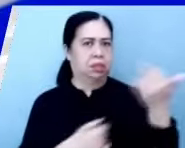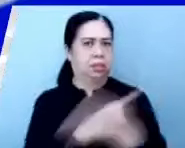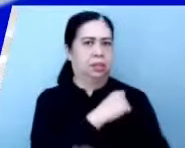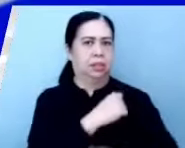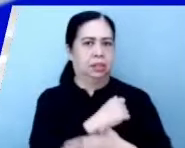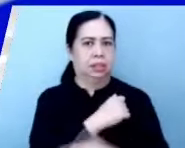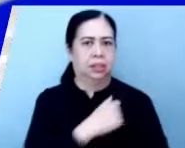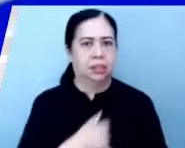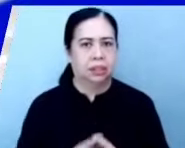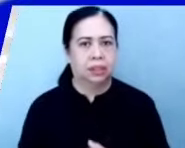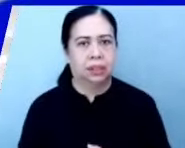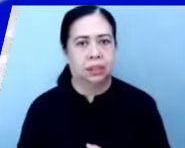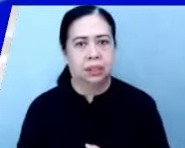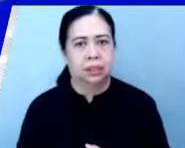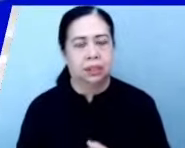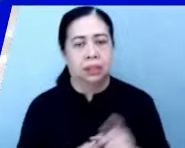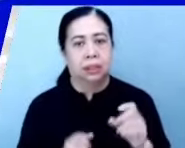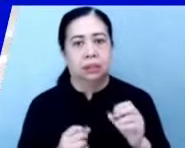tayo papasukin yung